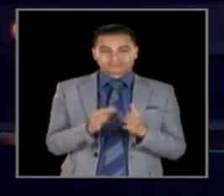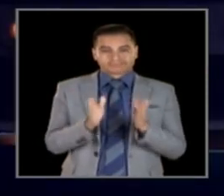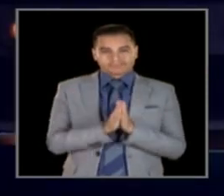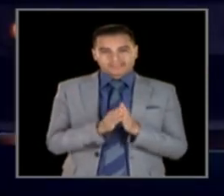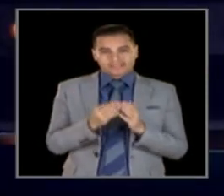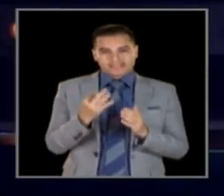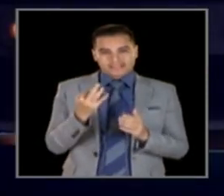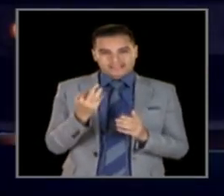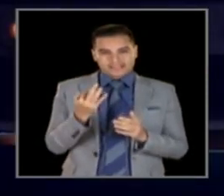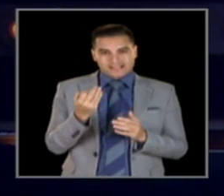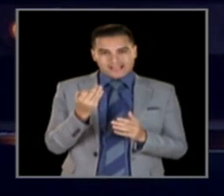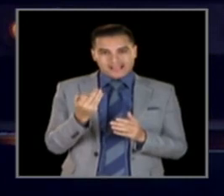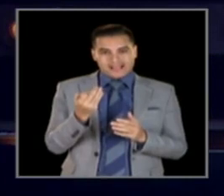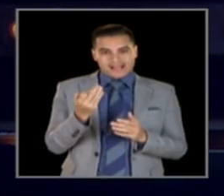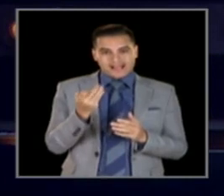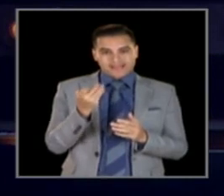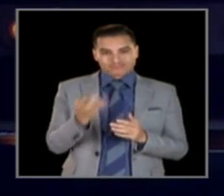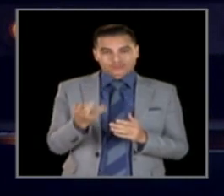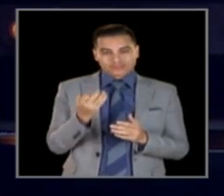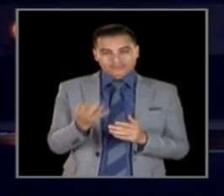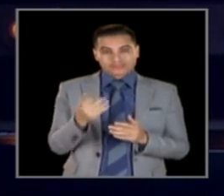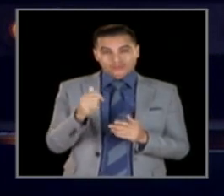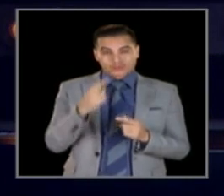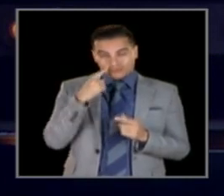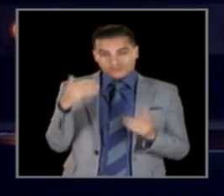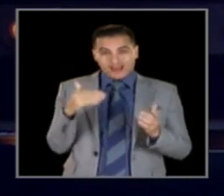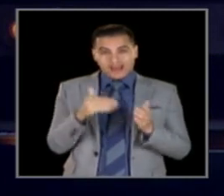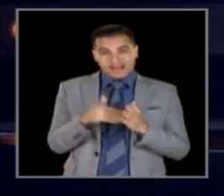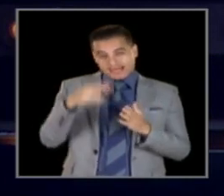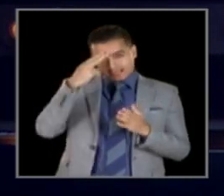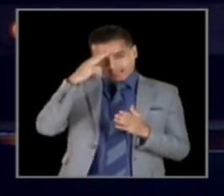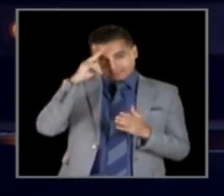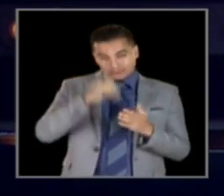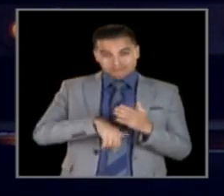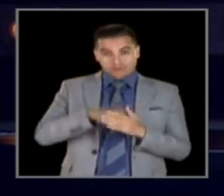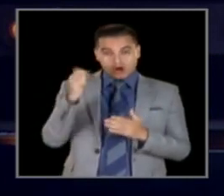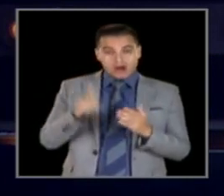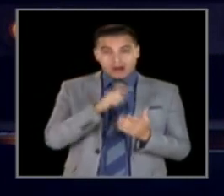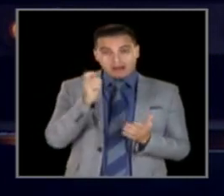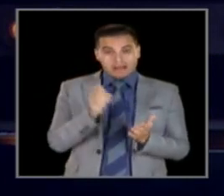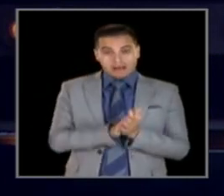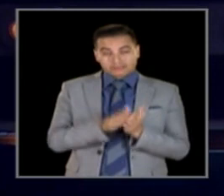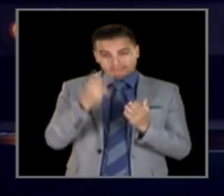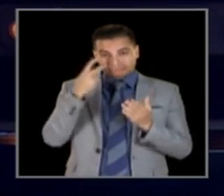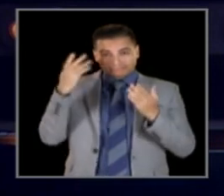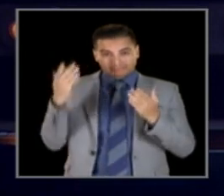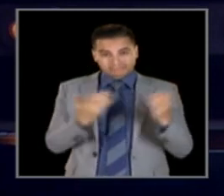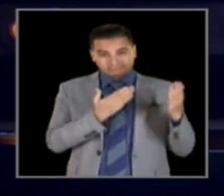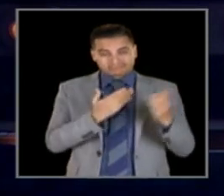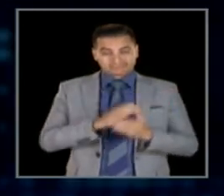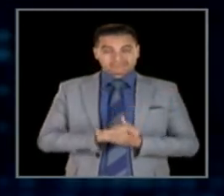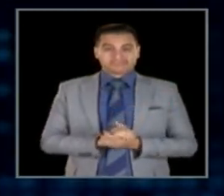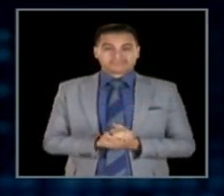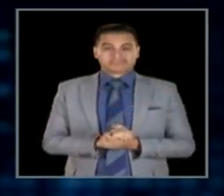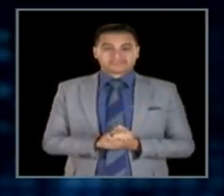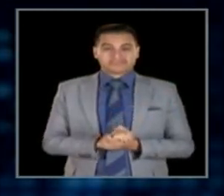35. ودلوقتي مع اخر فقره واللي هتحدد مين اللي هيكسب الثلاث نقاط بتوع ماتش النهارده، فقره عجله الحظ.